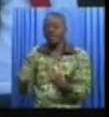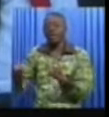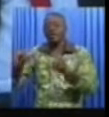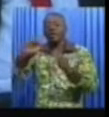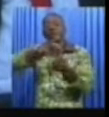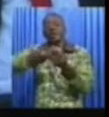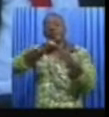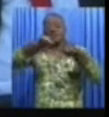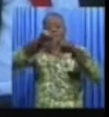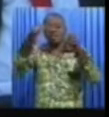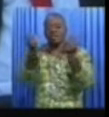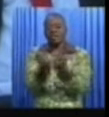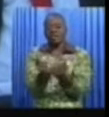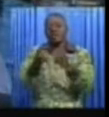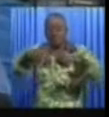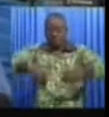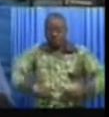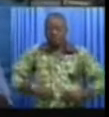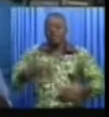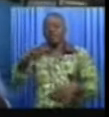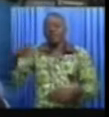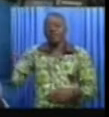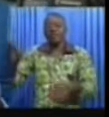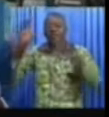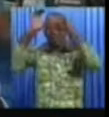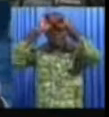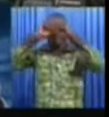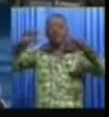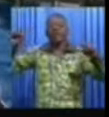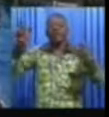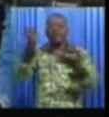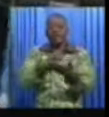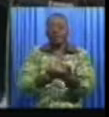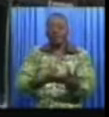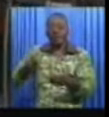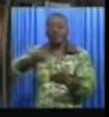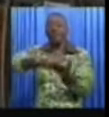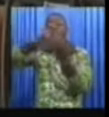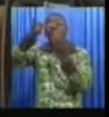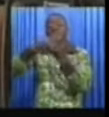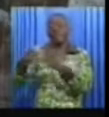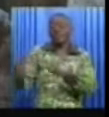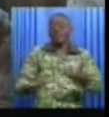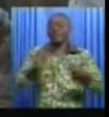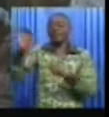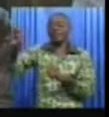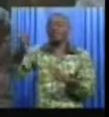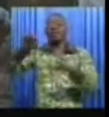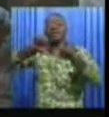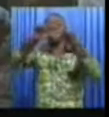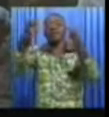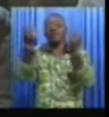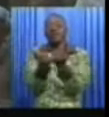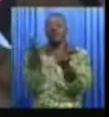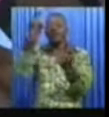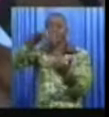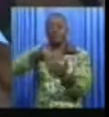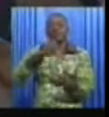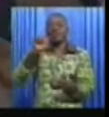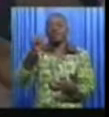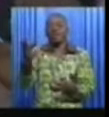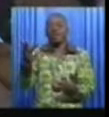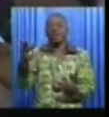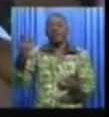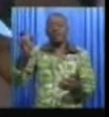jeunes du Burkina Faso, AJBF, et qui, selon son président, s'inscrit dans le cadre du programme d'activité de l'association pour cette année 2013.